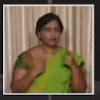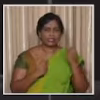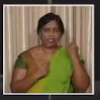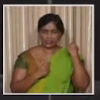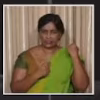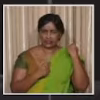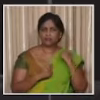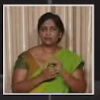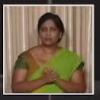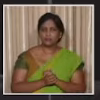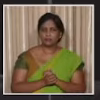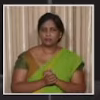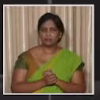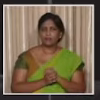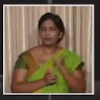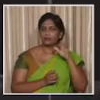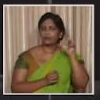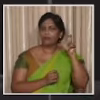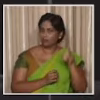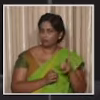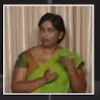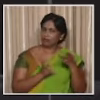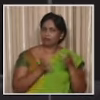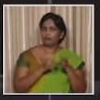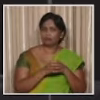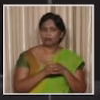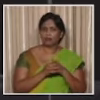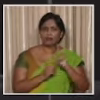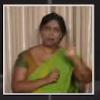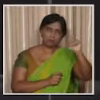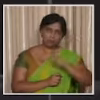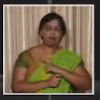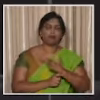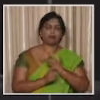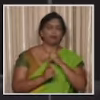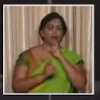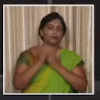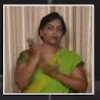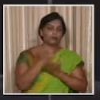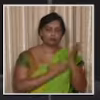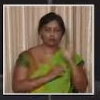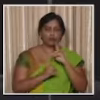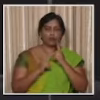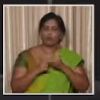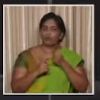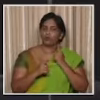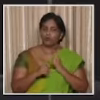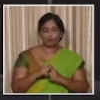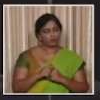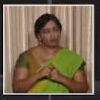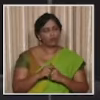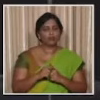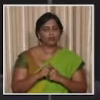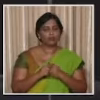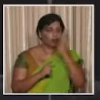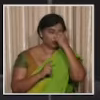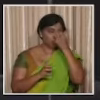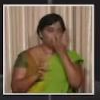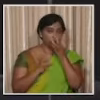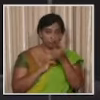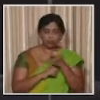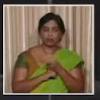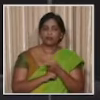ඊයේ යම් පුද්ගලෙක් හෝ කණ්ඩායමක් වන්දිල්ල නඩුවක් දාලා තියෙනවා. දැන් උදාහරණයක් වශයෙන් පාස්කුරිදා